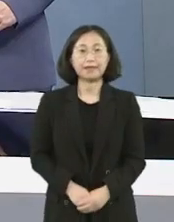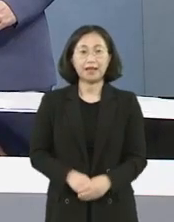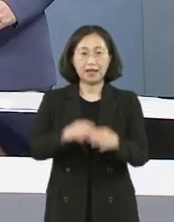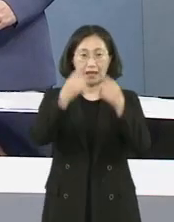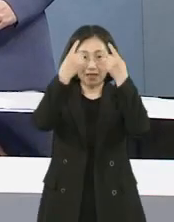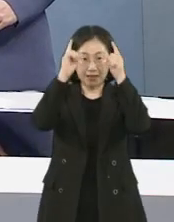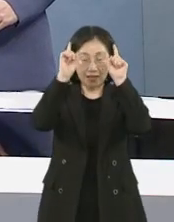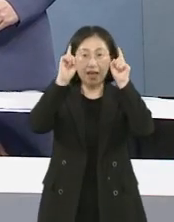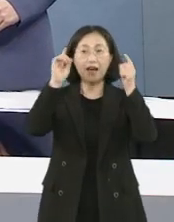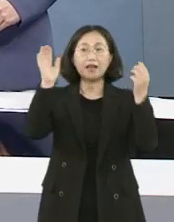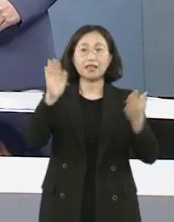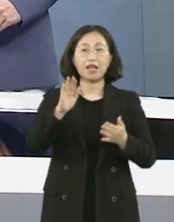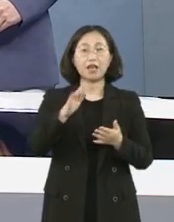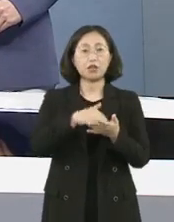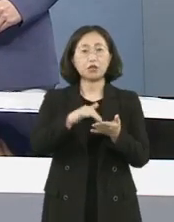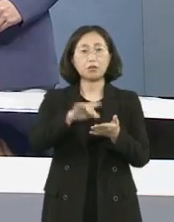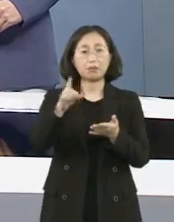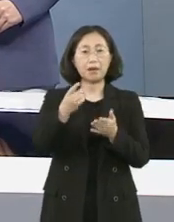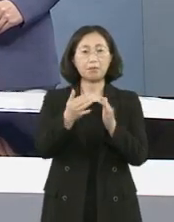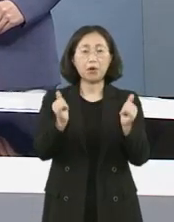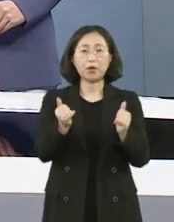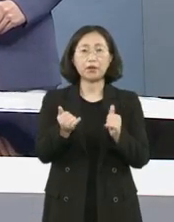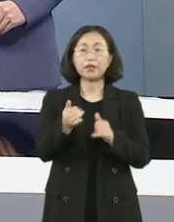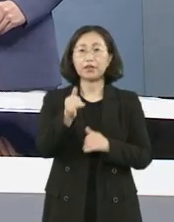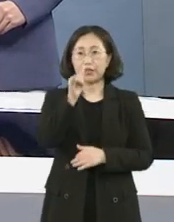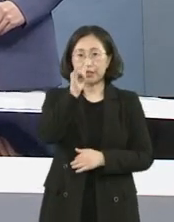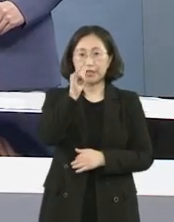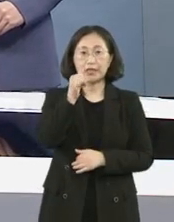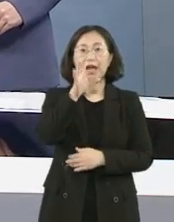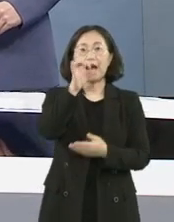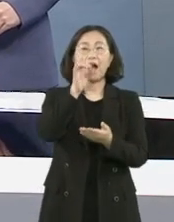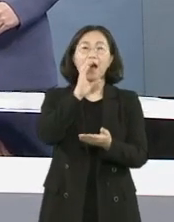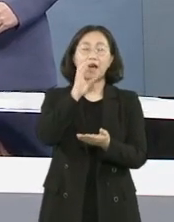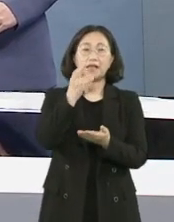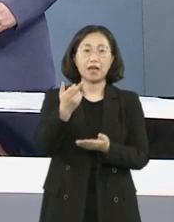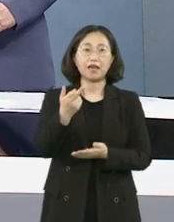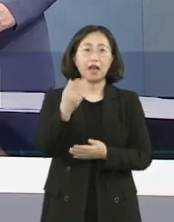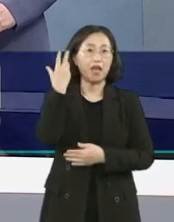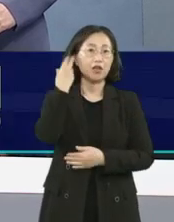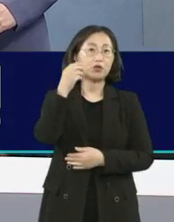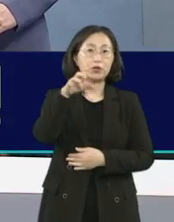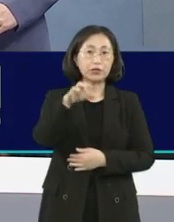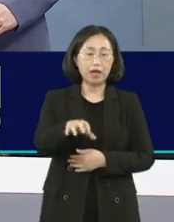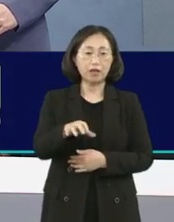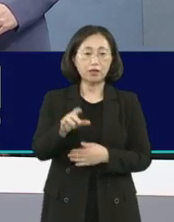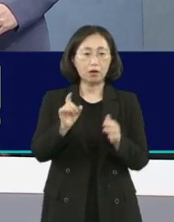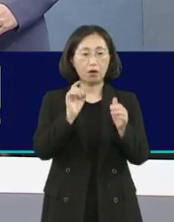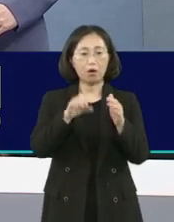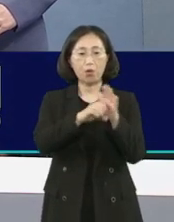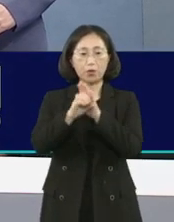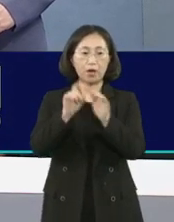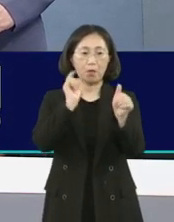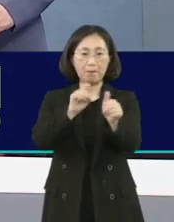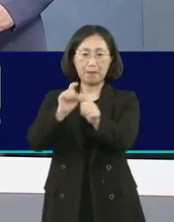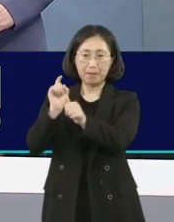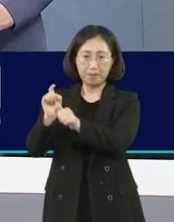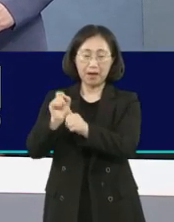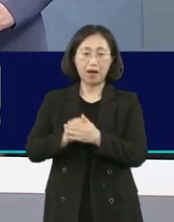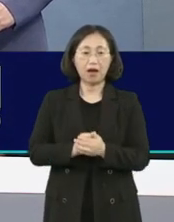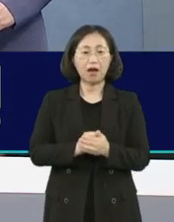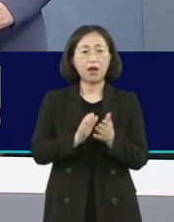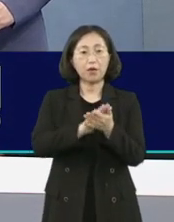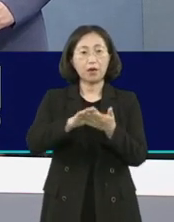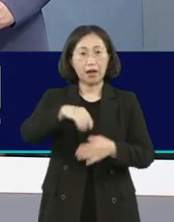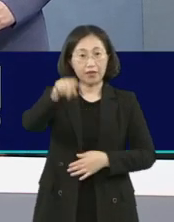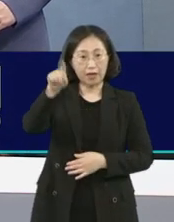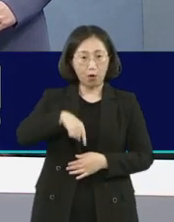대학생 수백여 명이 머물고 있는 아산의 한 대학 기숙사에서 코로나19 확진자가 무더기로 나왔습니다. 야유회를